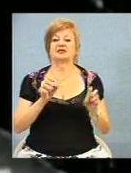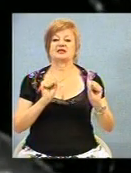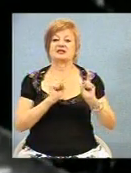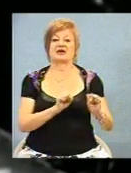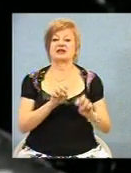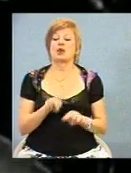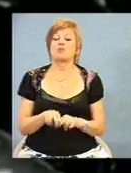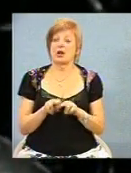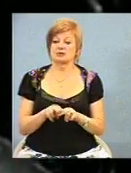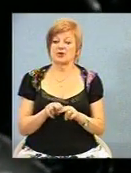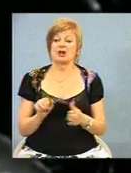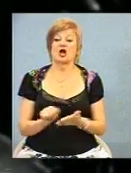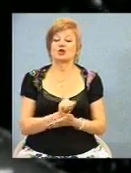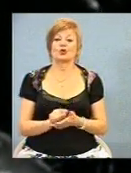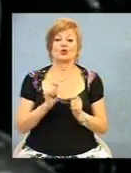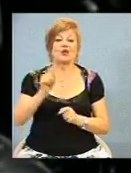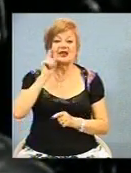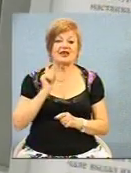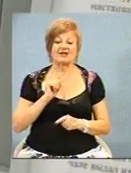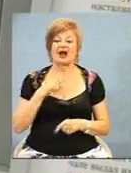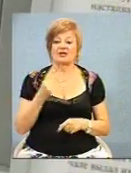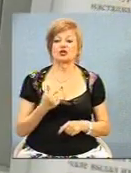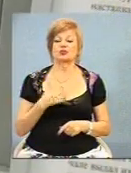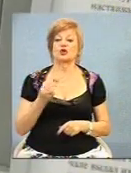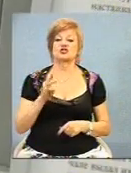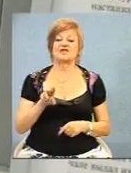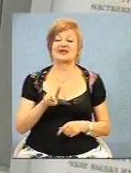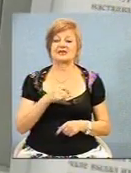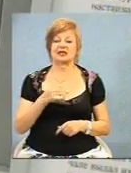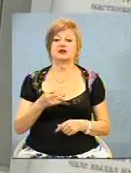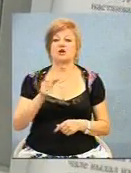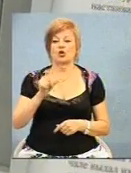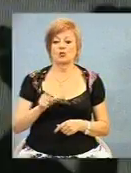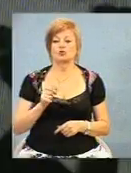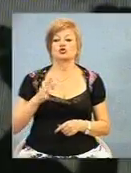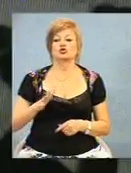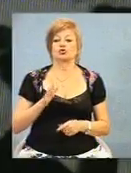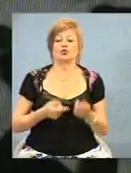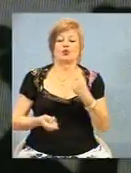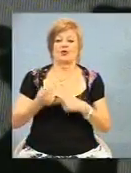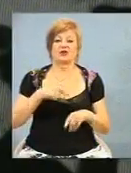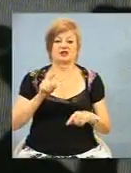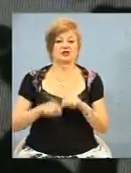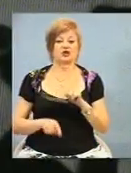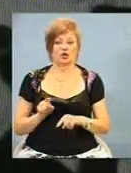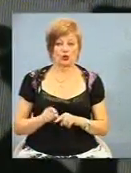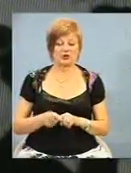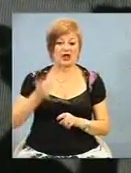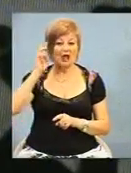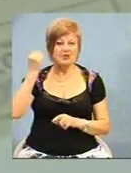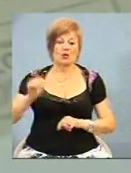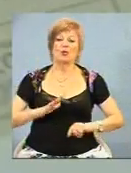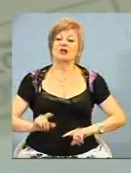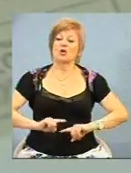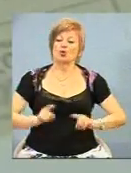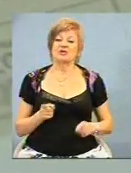паспорти. Документ надавав євреям статус шведських громадян, які начебто очікували повернення на батьківщину. Дипломат був заарештований